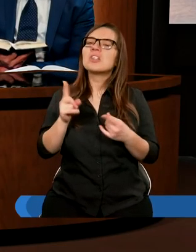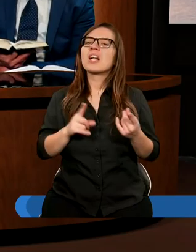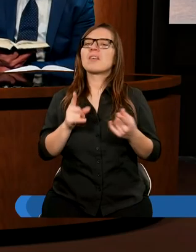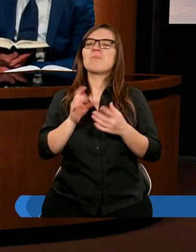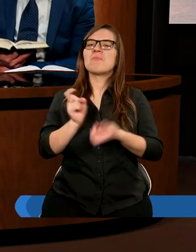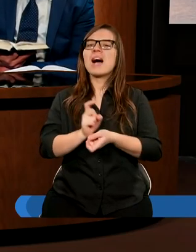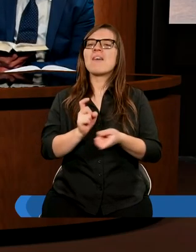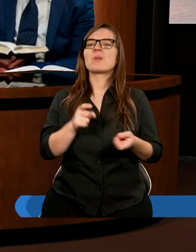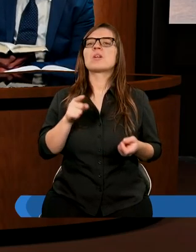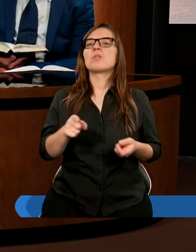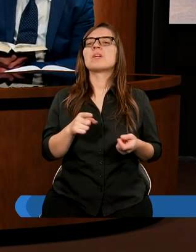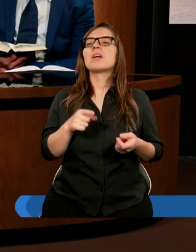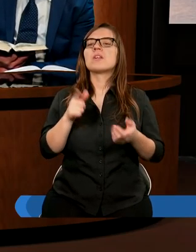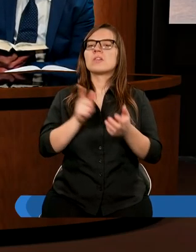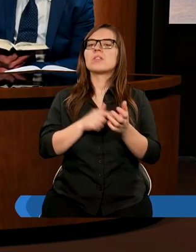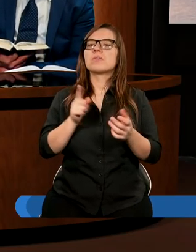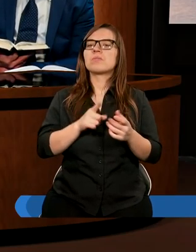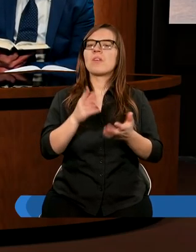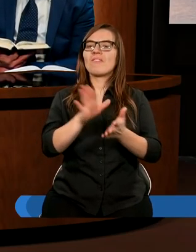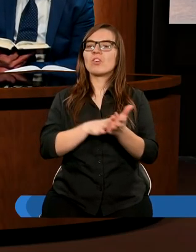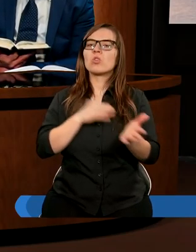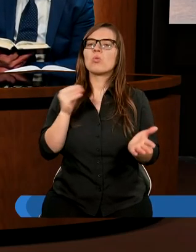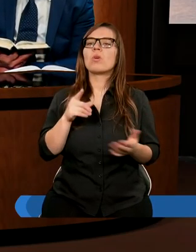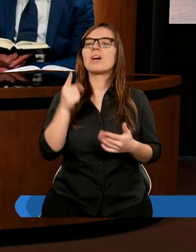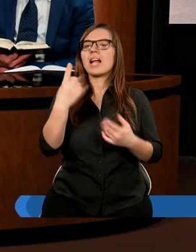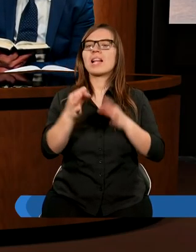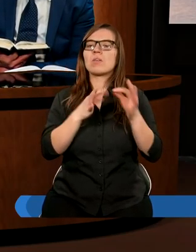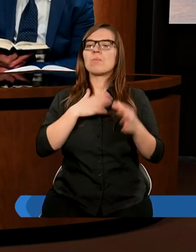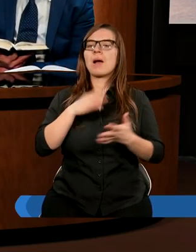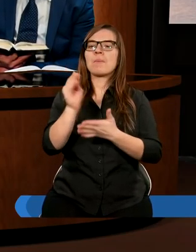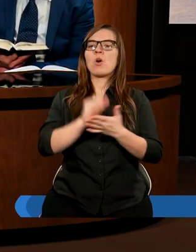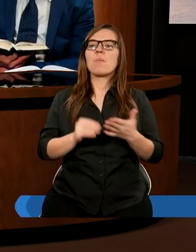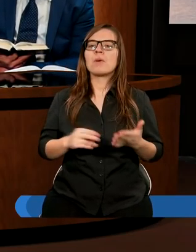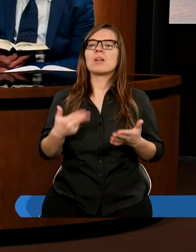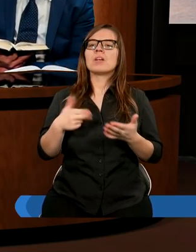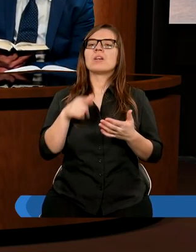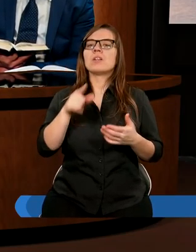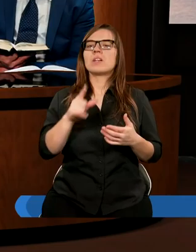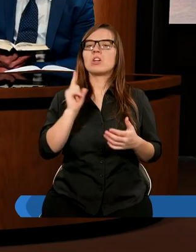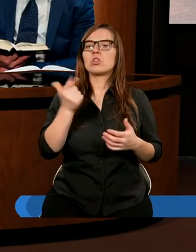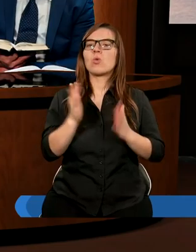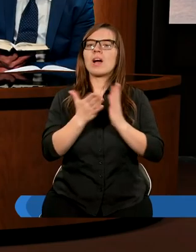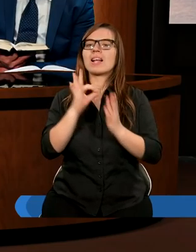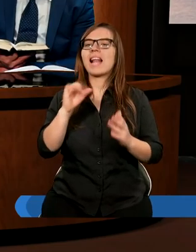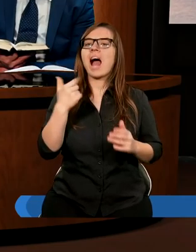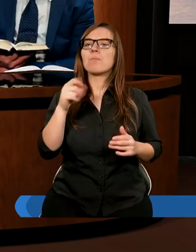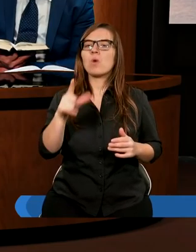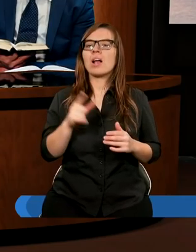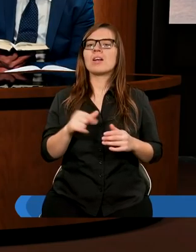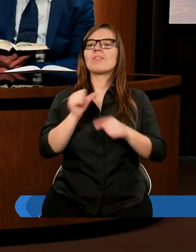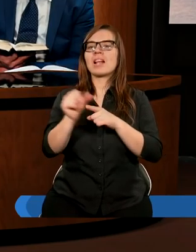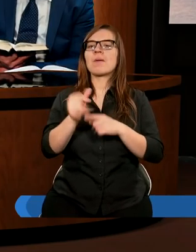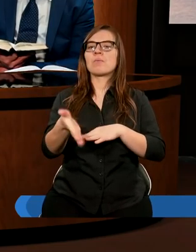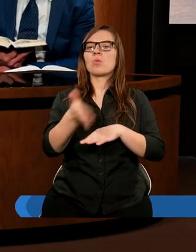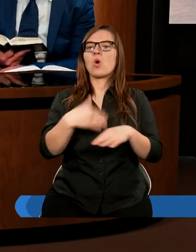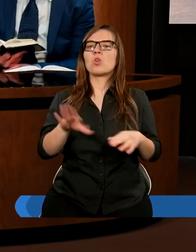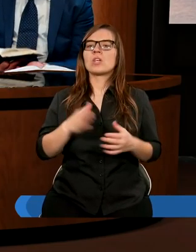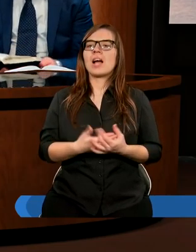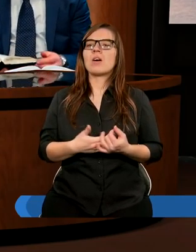Tych, którzy stanowią dla nas pewien wzór. Jedną z takich historii mamy opisaną w II Księdze Samuelowej w XI rozdziale.